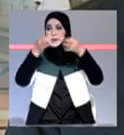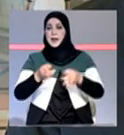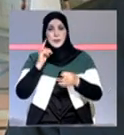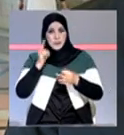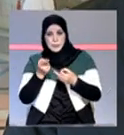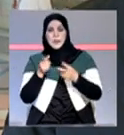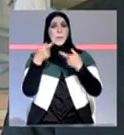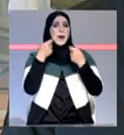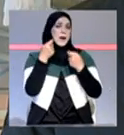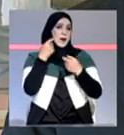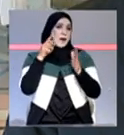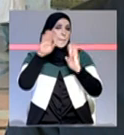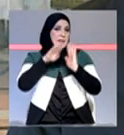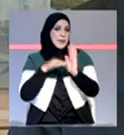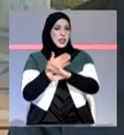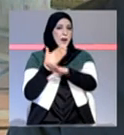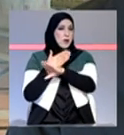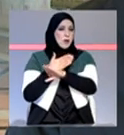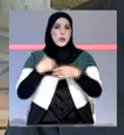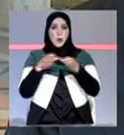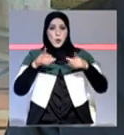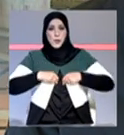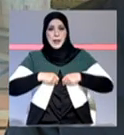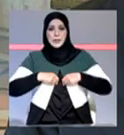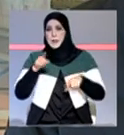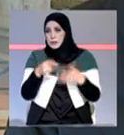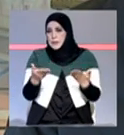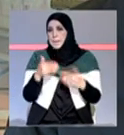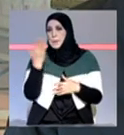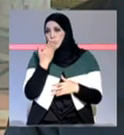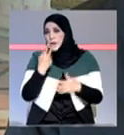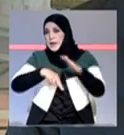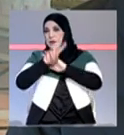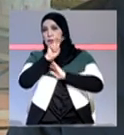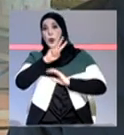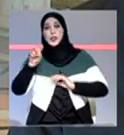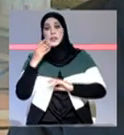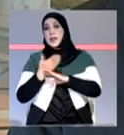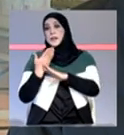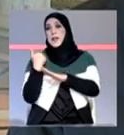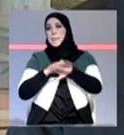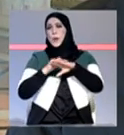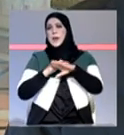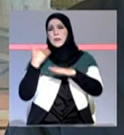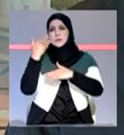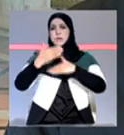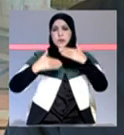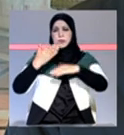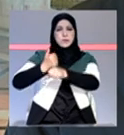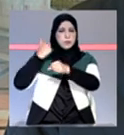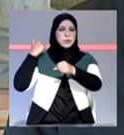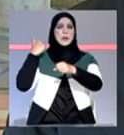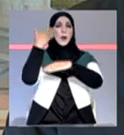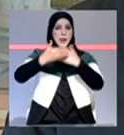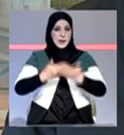التزامات وتعهدات سابقه الحكومات المتعاقبه مفيش حاجه الفين وعشرين هذه التراكمات بتاع السنوات وبالتالي